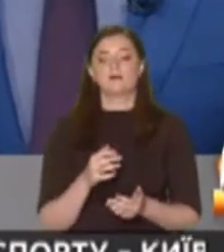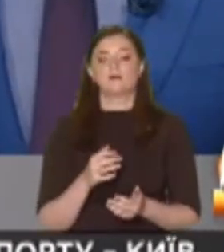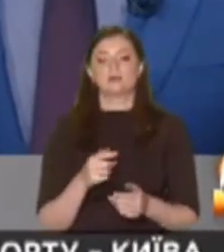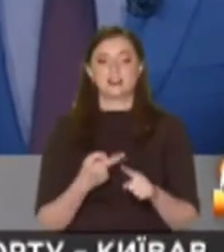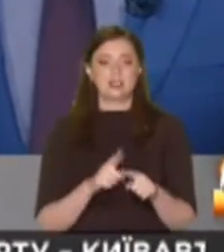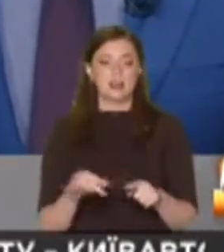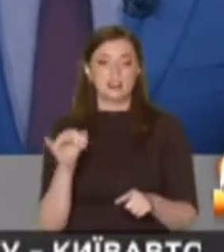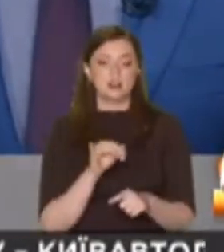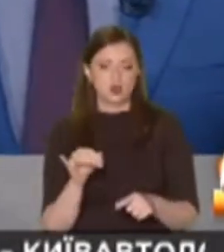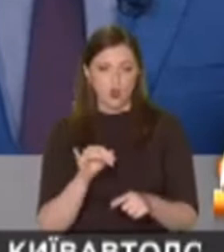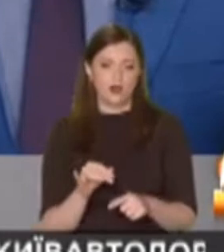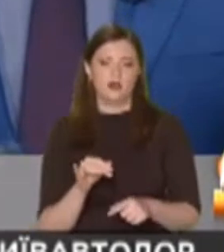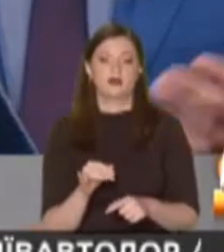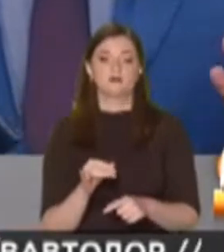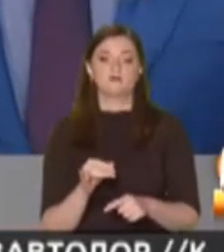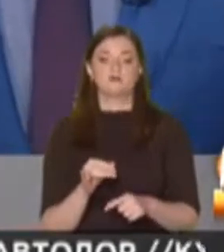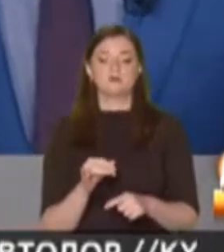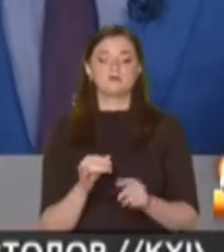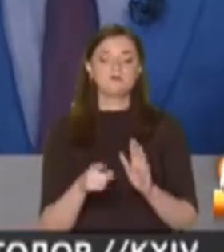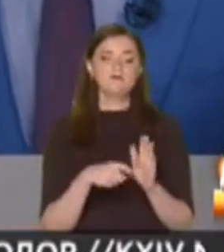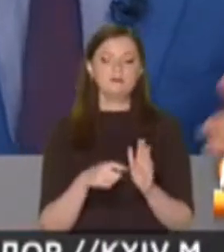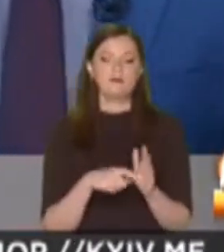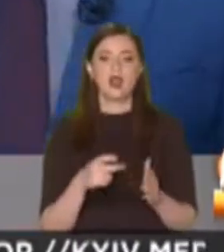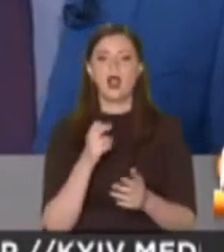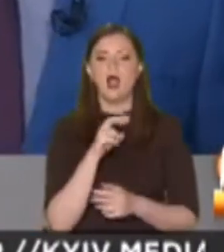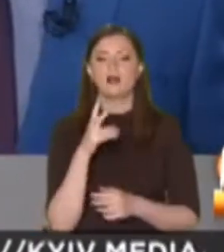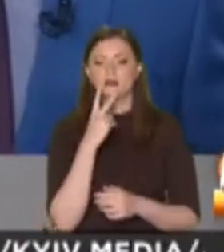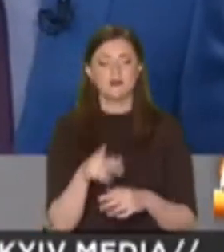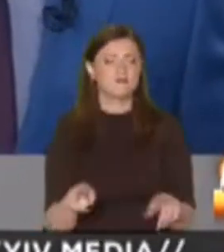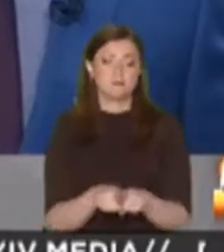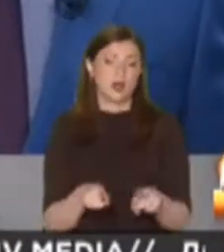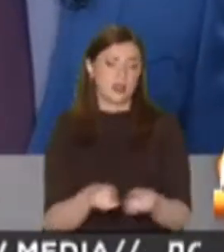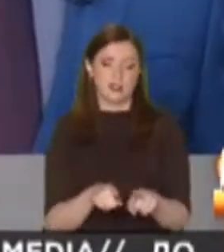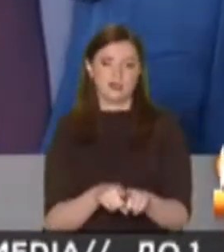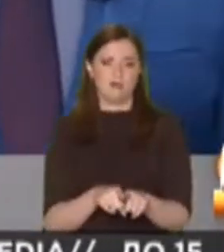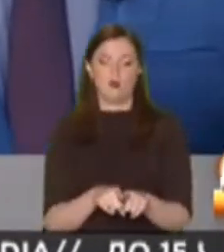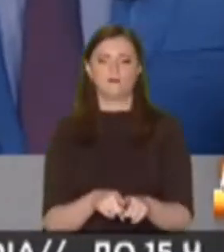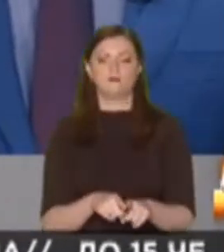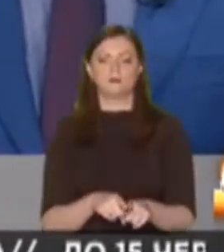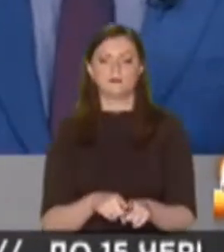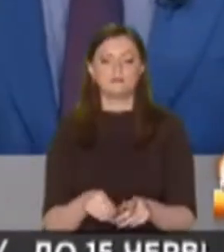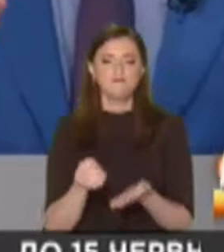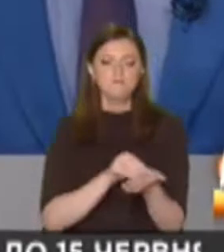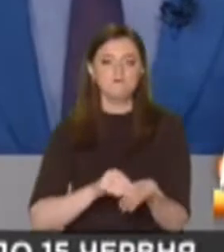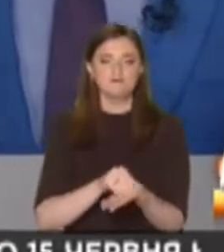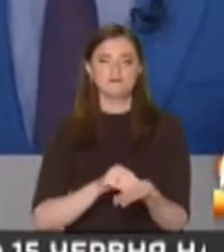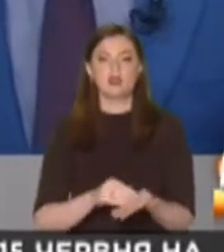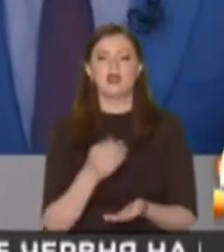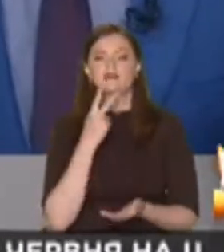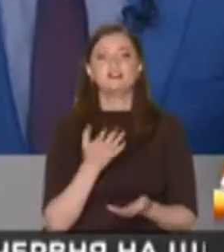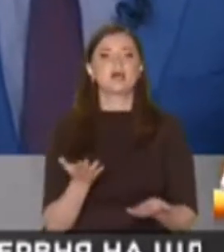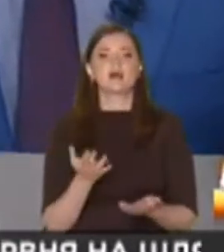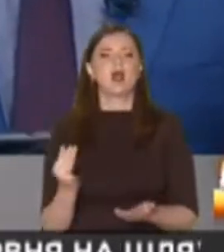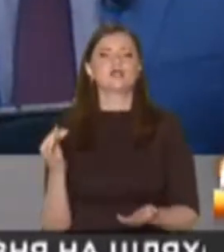цих історій, протоколів саме там допитів. Але і дивіться. Ви побачите те ж саме. Те ж саме. І воно буде повторюватися. Дивіться, яка історія